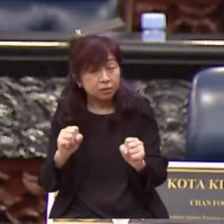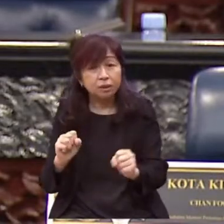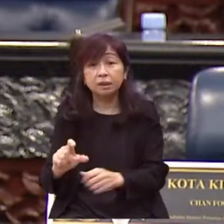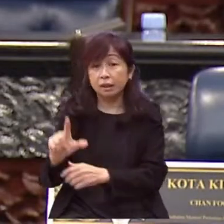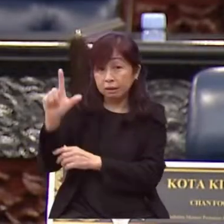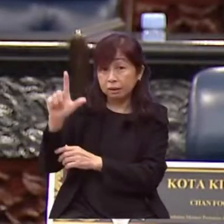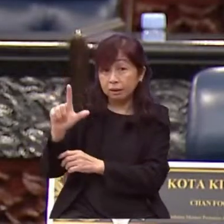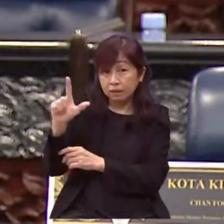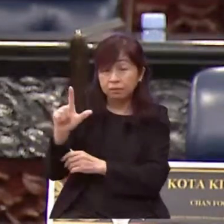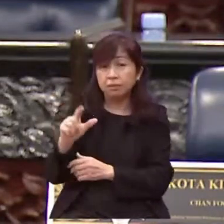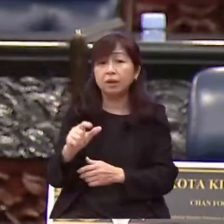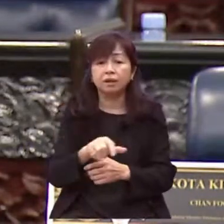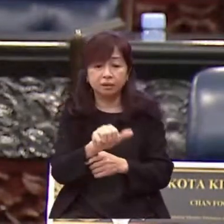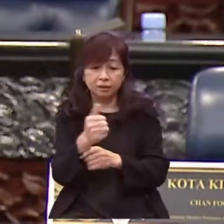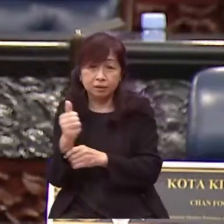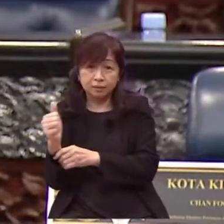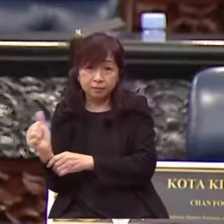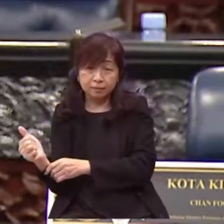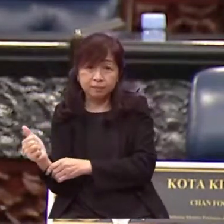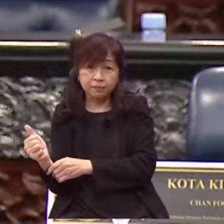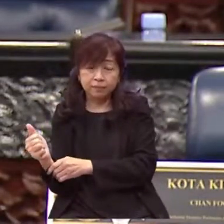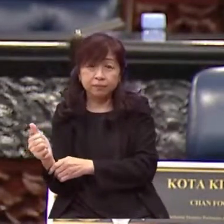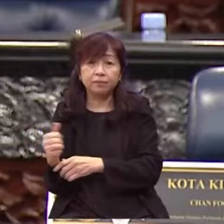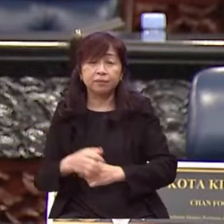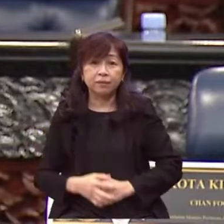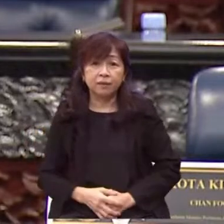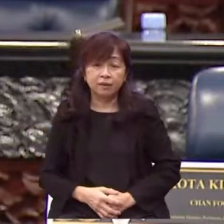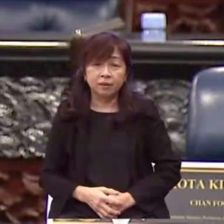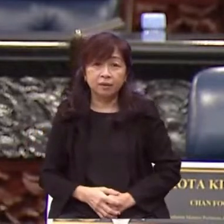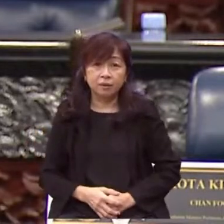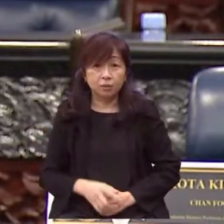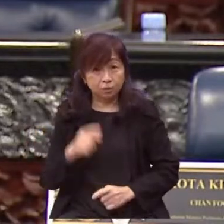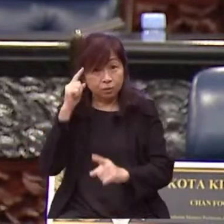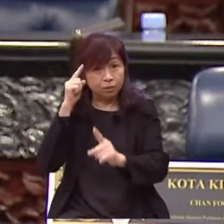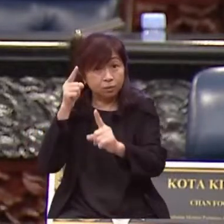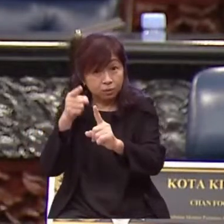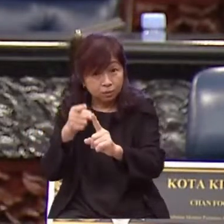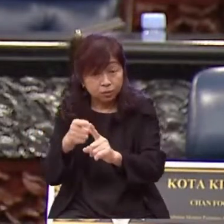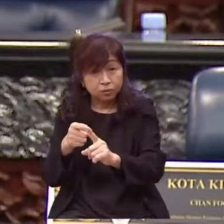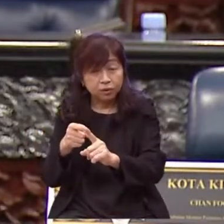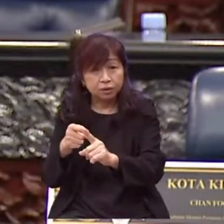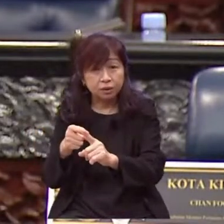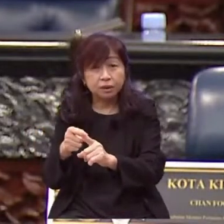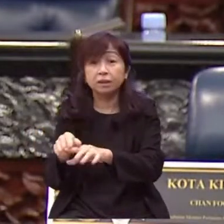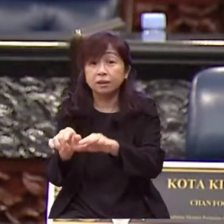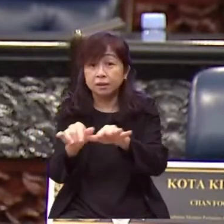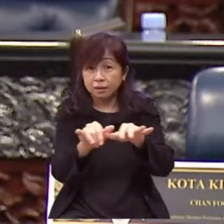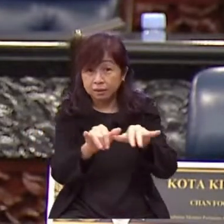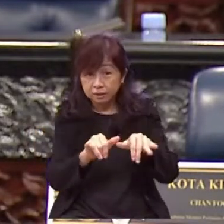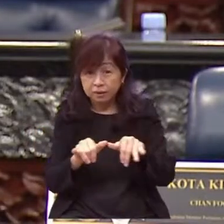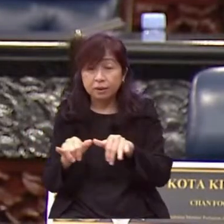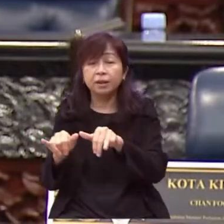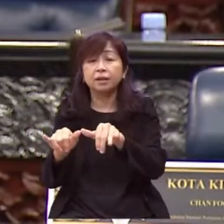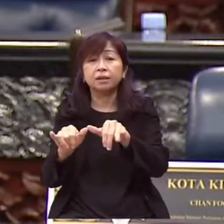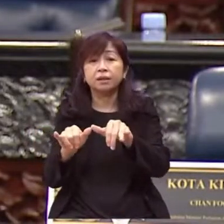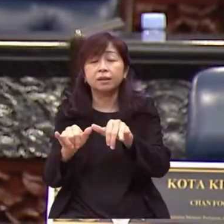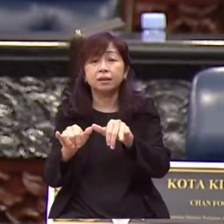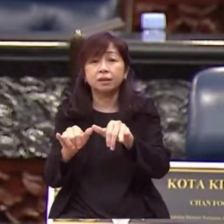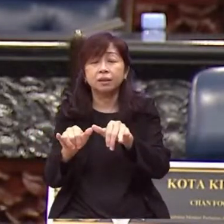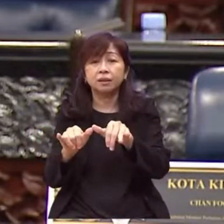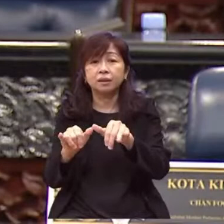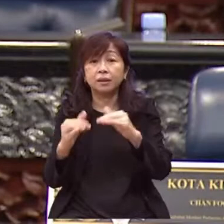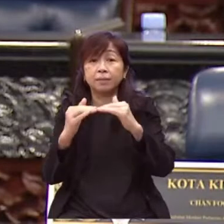bantuan-bantuan yang lain maka untuk Tujuan penulisan strata ini kita mengharapkan di peringkat